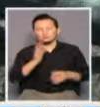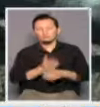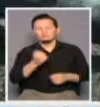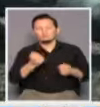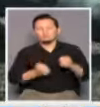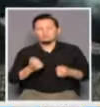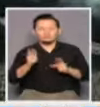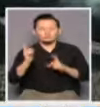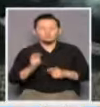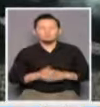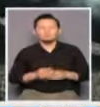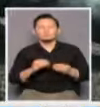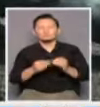участкам.